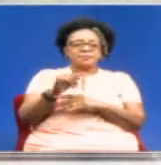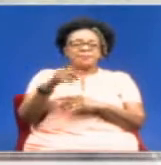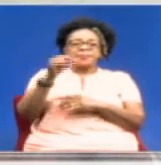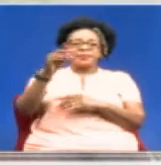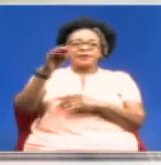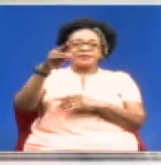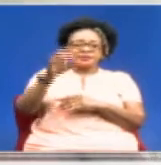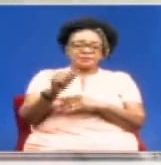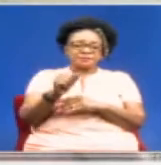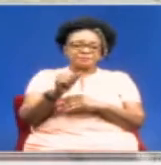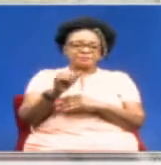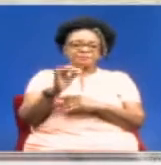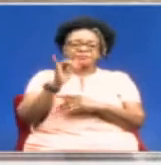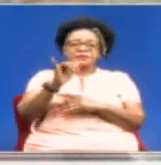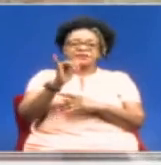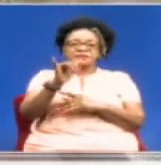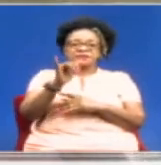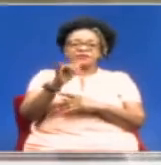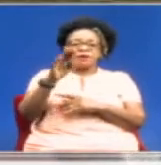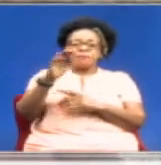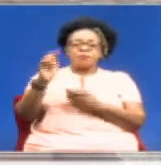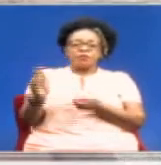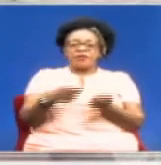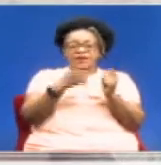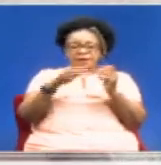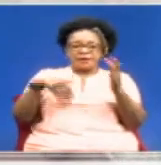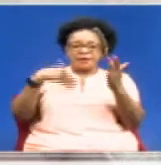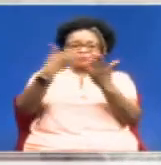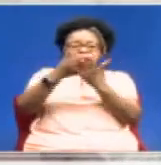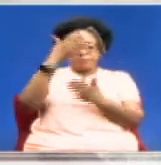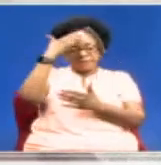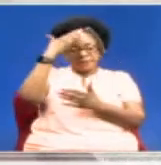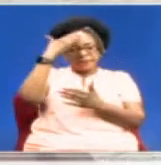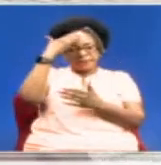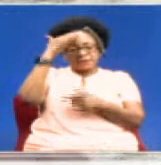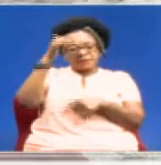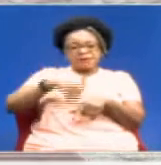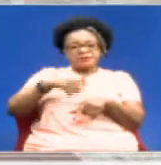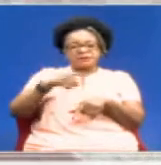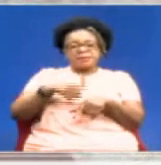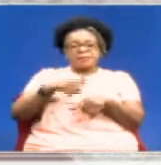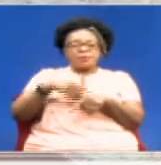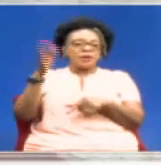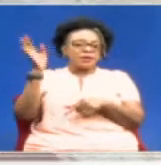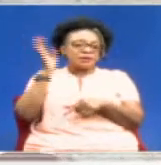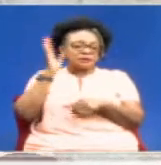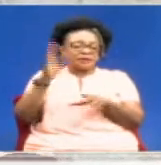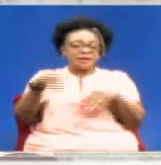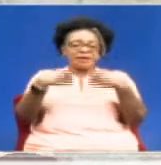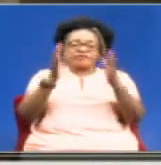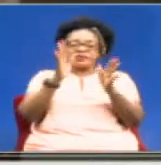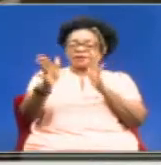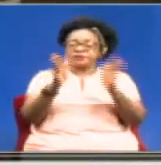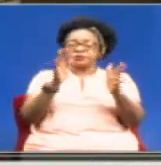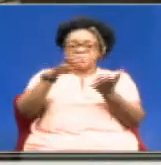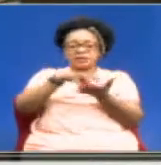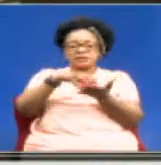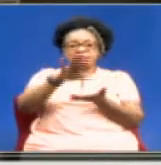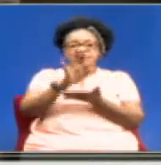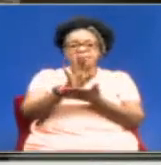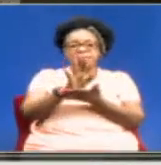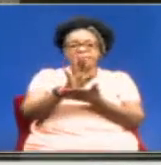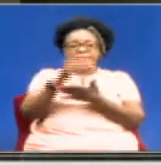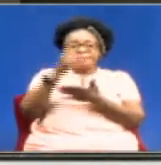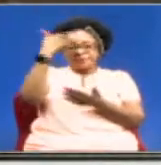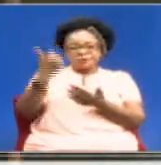Wanjiru yupo kituo cha Muthaiga hadi Jumatatu itakaposikizwa na kupewa mwelekeo kesi yake, kwani ni